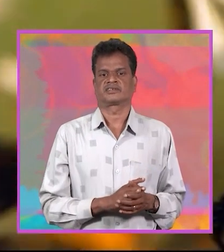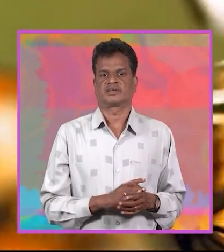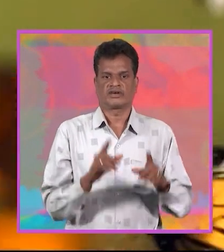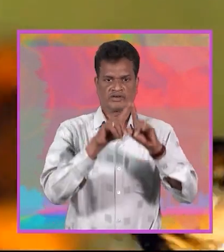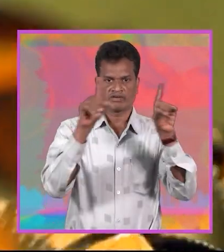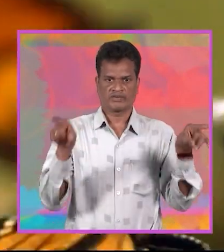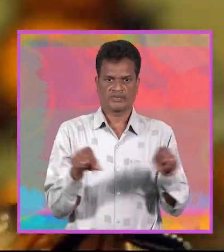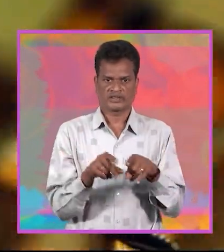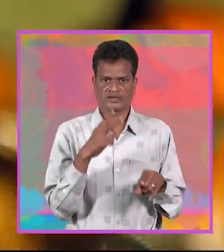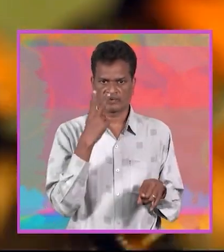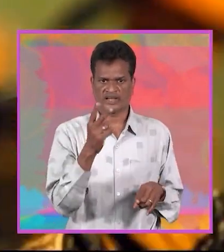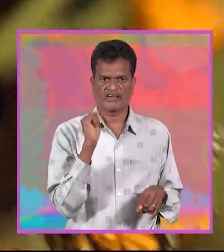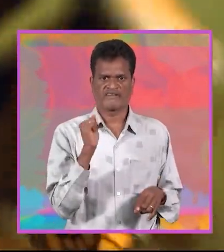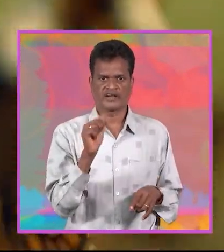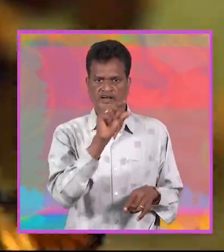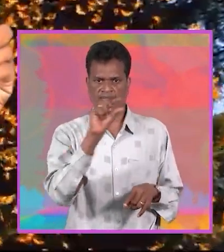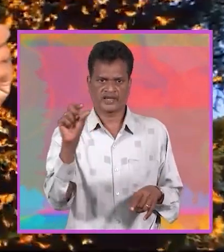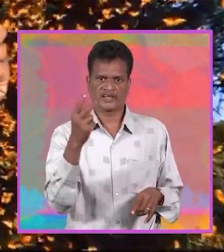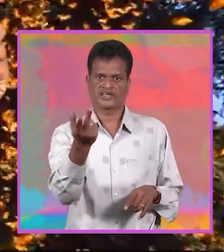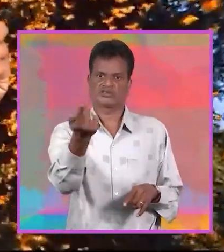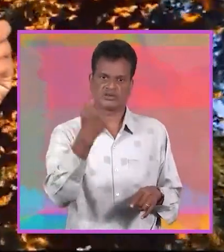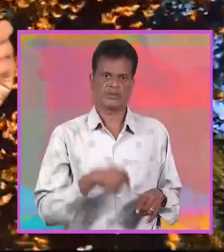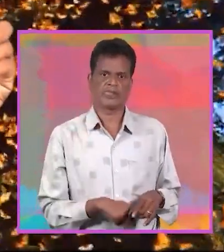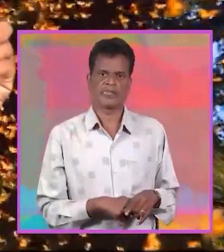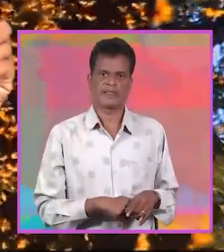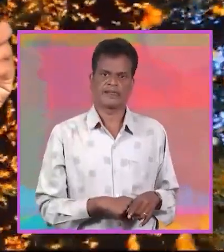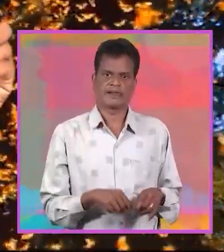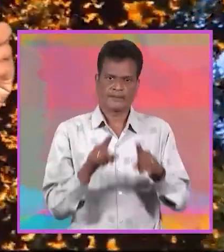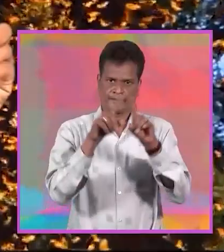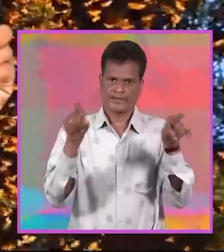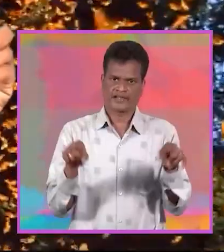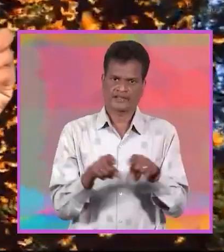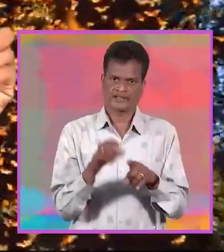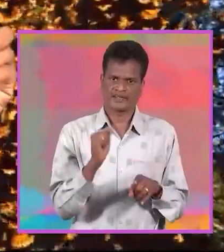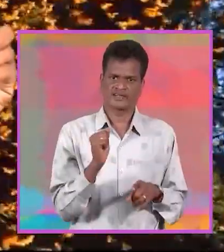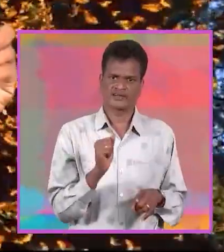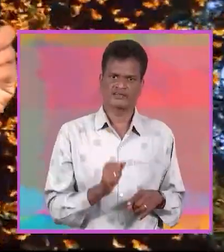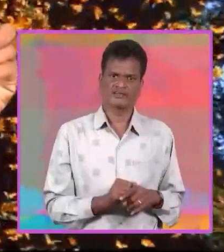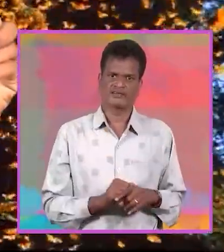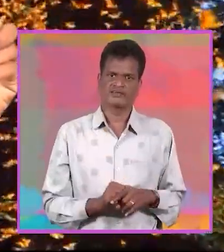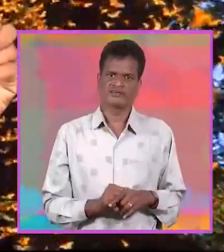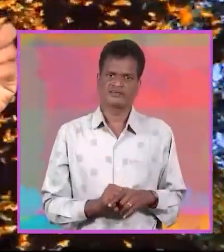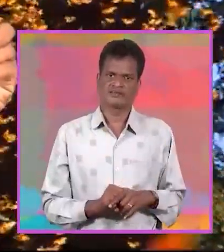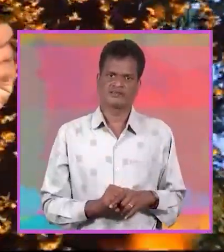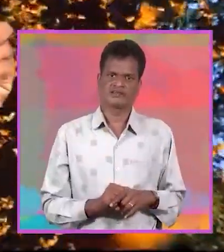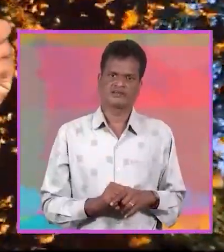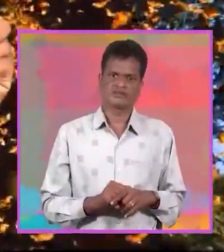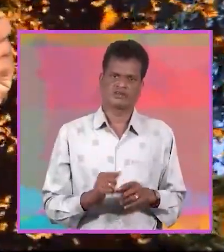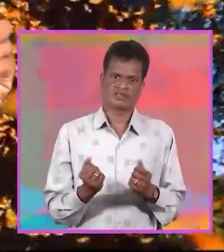போறோம், அது எவ்வகை பெயர் என்பதை பற்றி நீங்கள் சொல்லணும். இங்கே படத்தில் இருப்பது என்ன? ஒரு செடி.